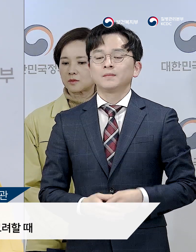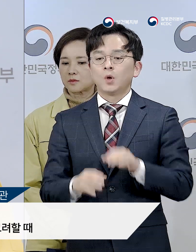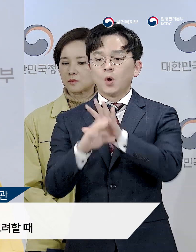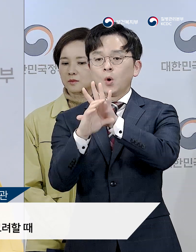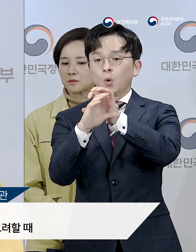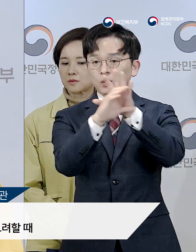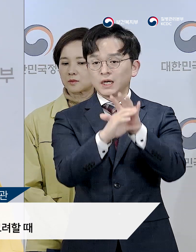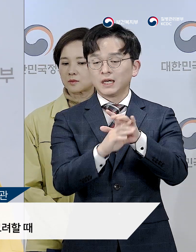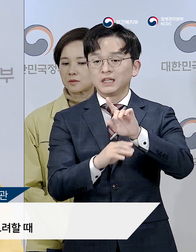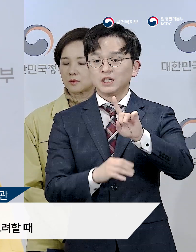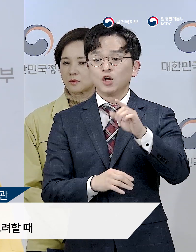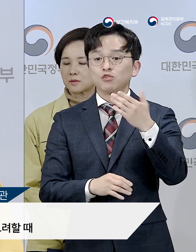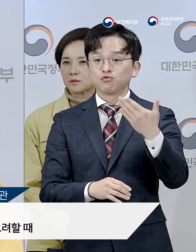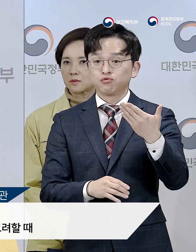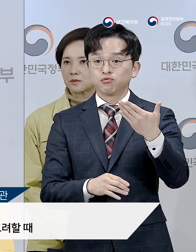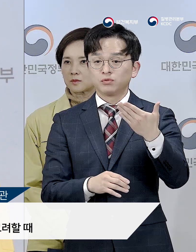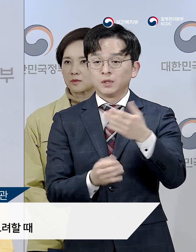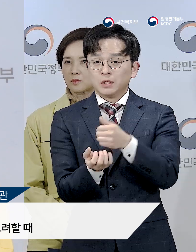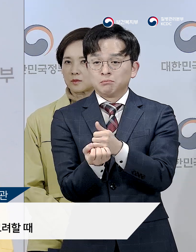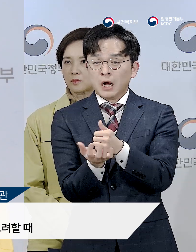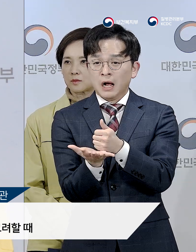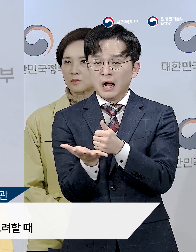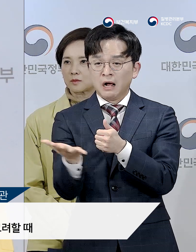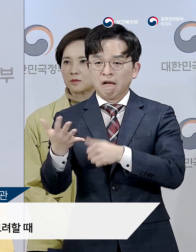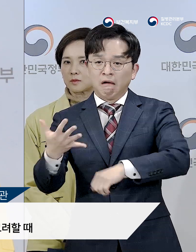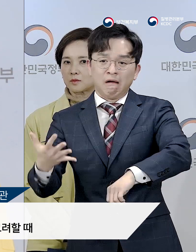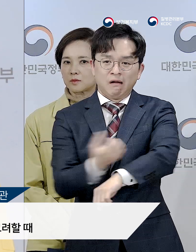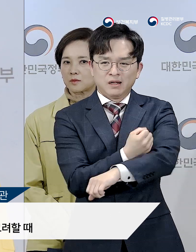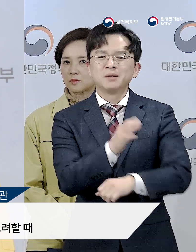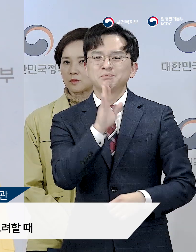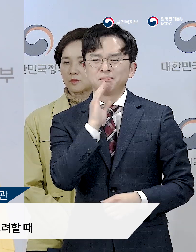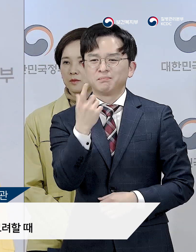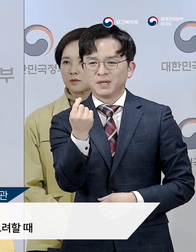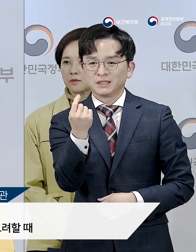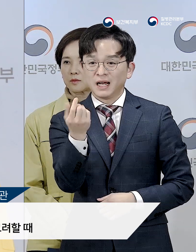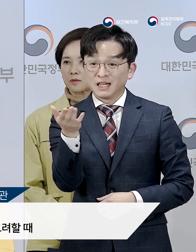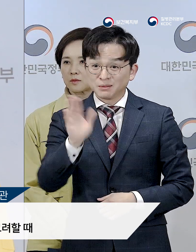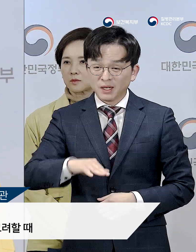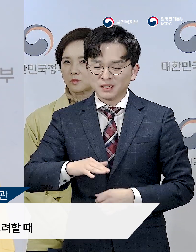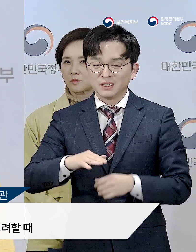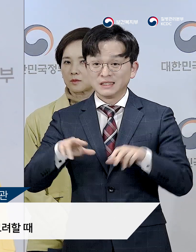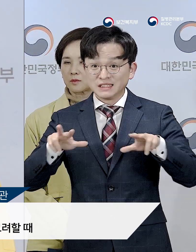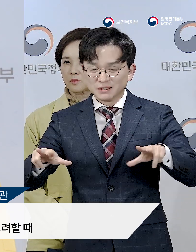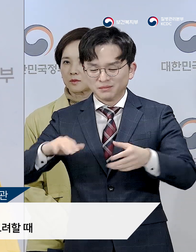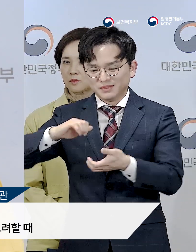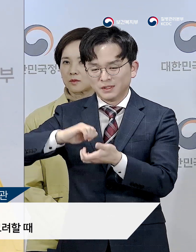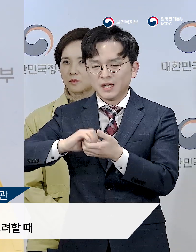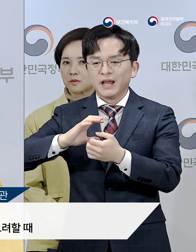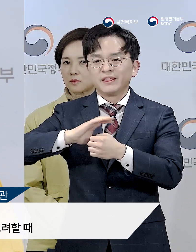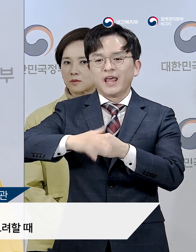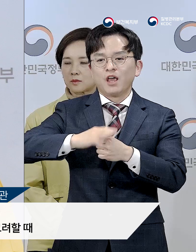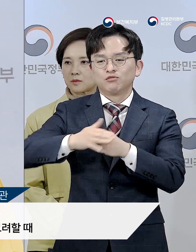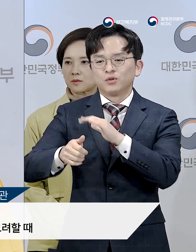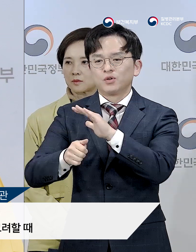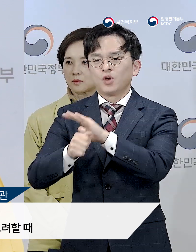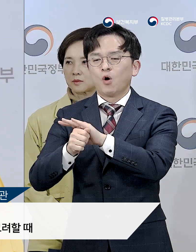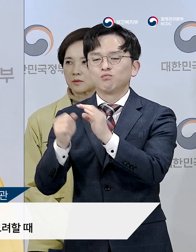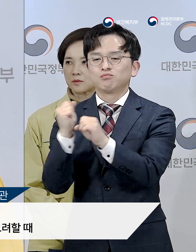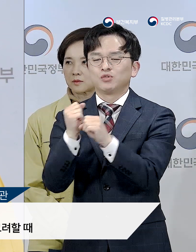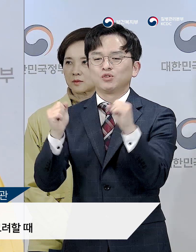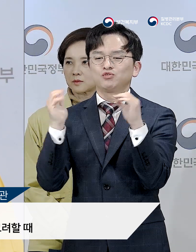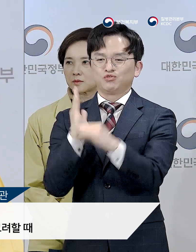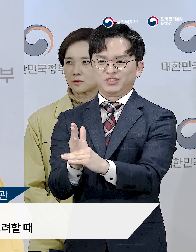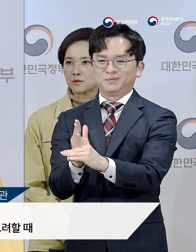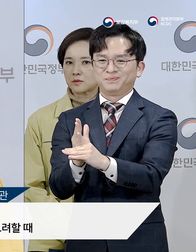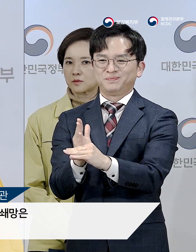현재 코로나19의 전파 양상이 그 규모는 크지만 일부 지역 또는 집단에 의한 단일 전파라는 점을 고려할